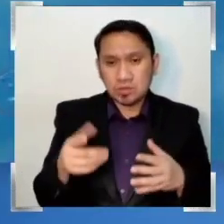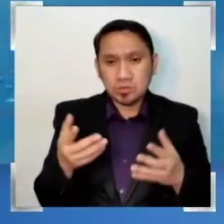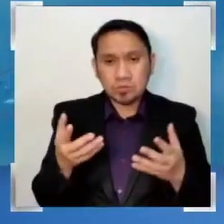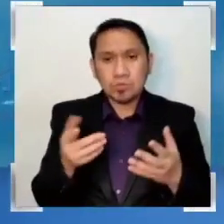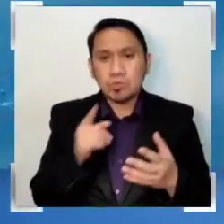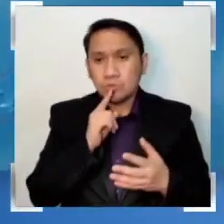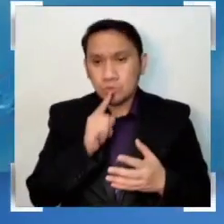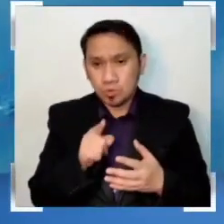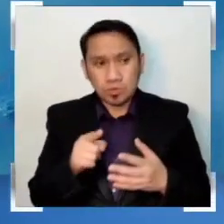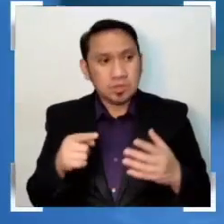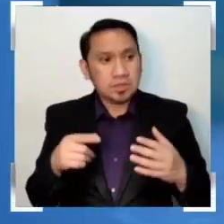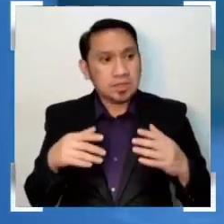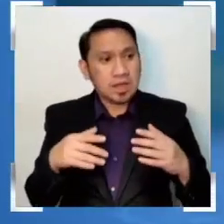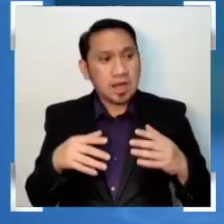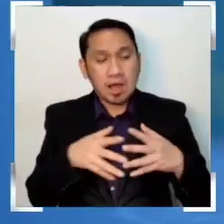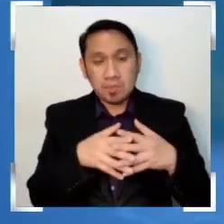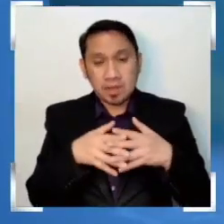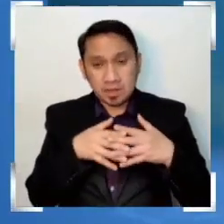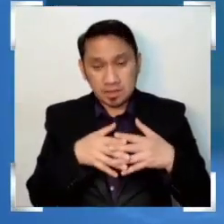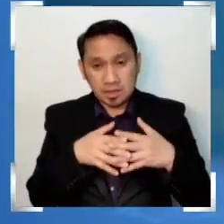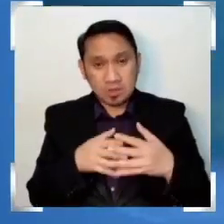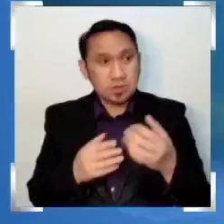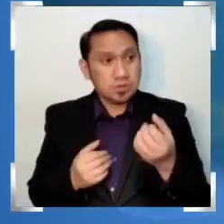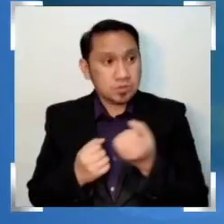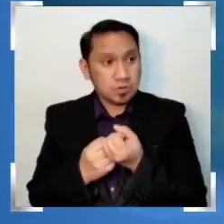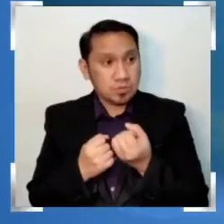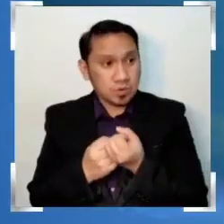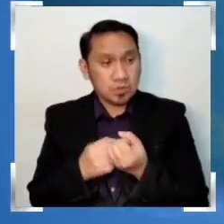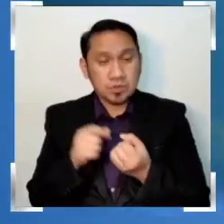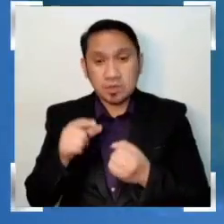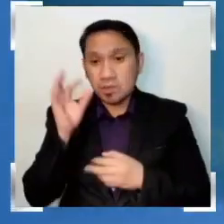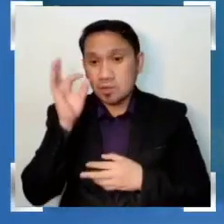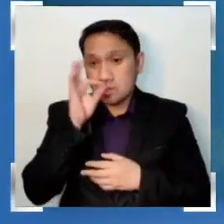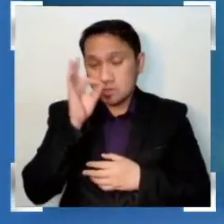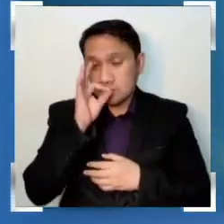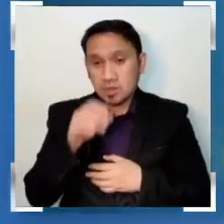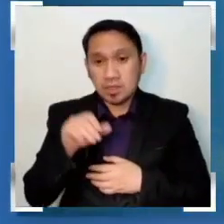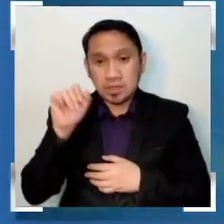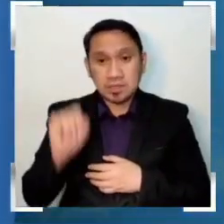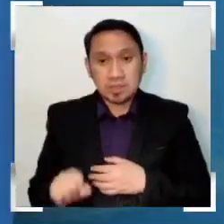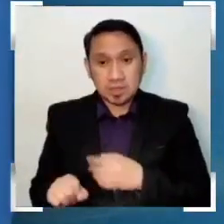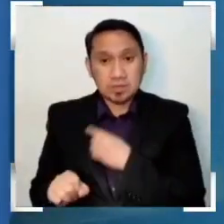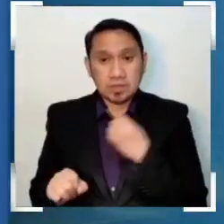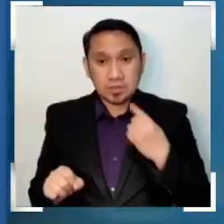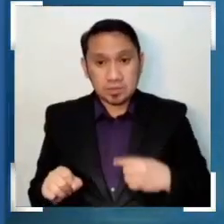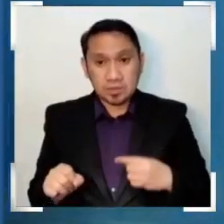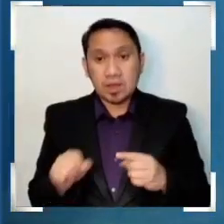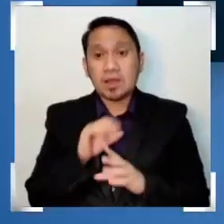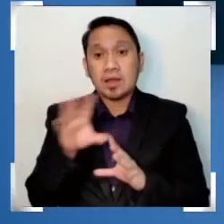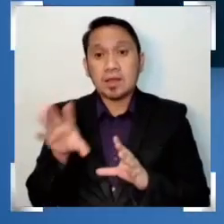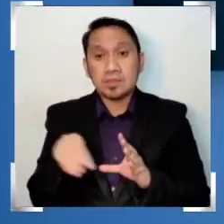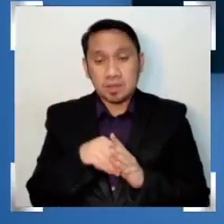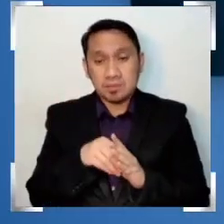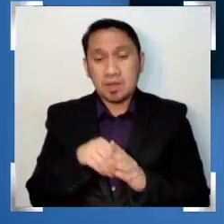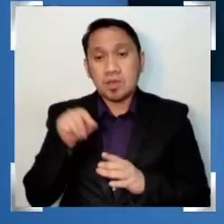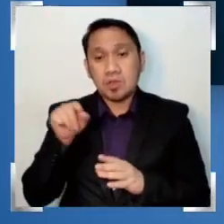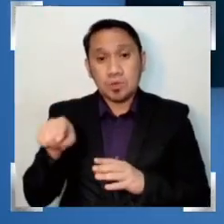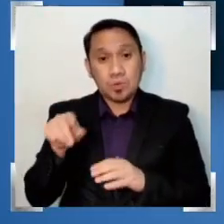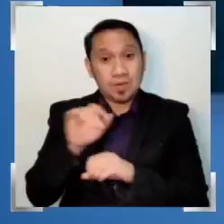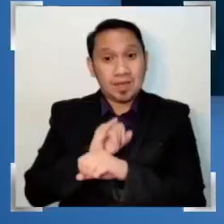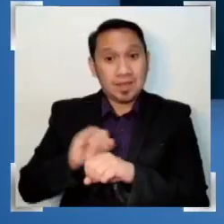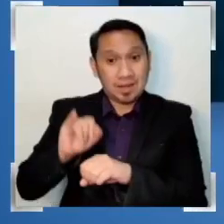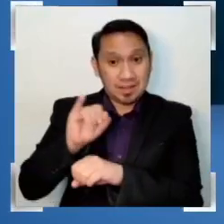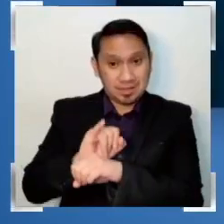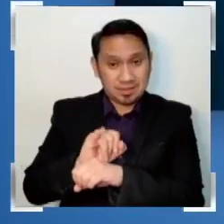Amerika ang mga karapatan at hakbang ng mga Pilipino sa South China Sea, kabilang ang Ayungin Shoal na pinagtibay ng